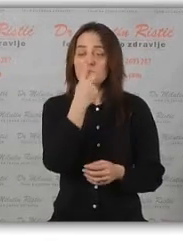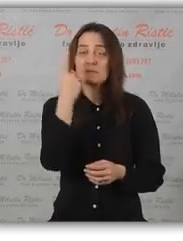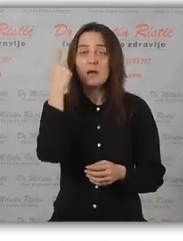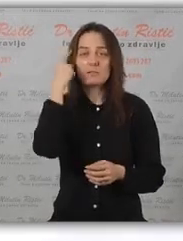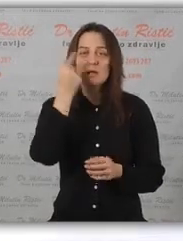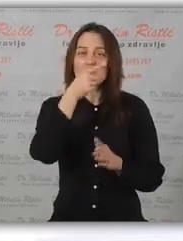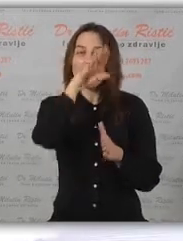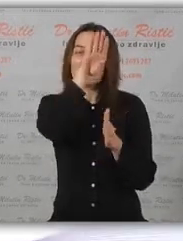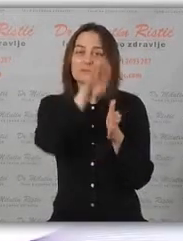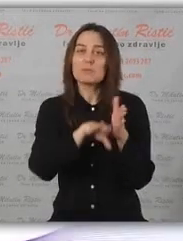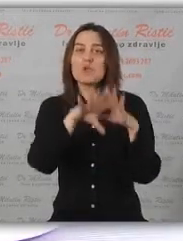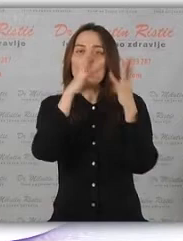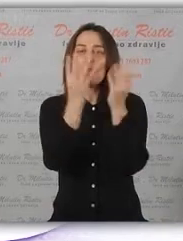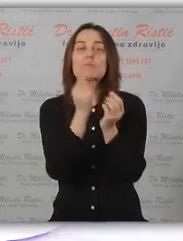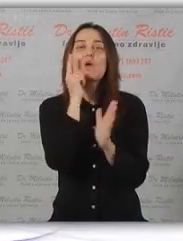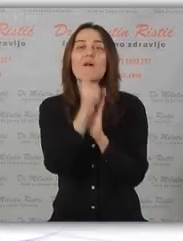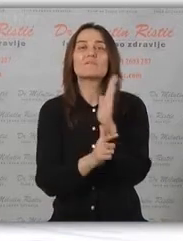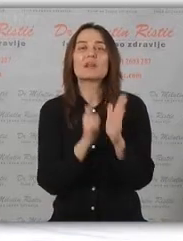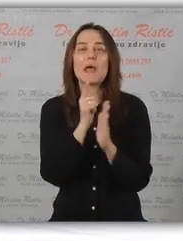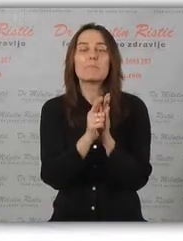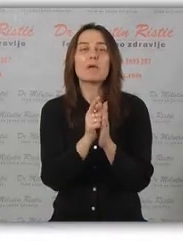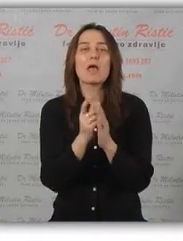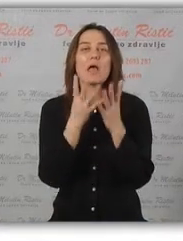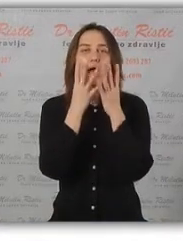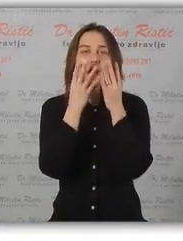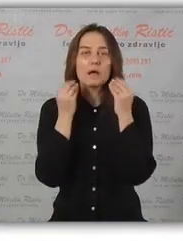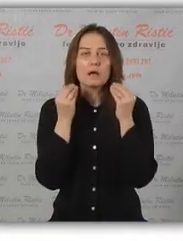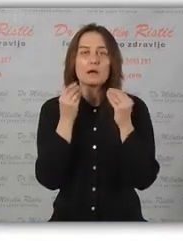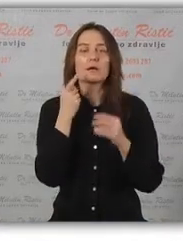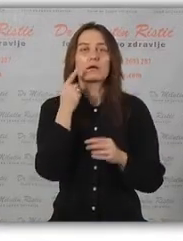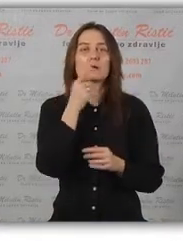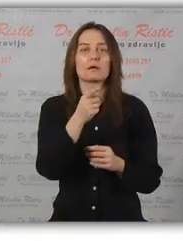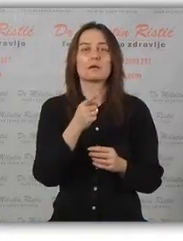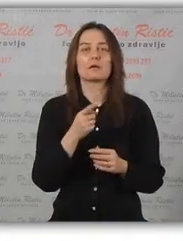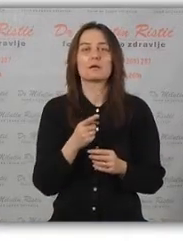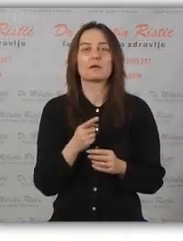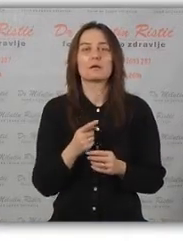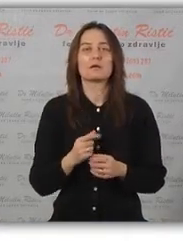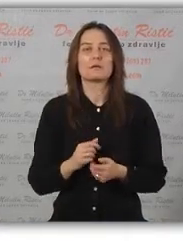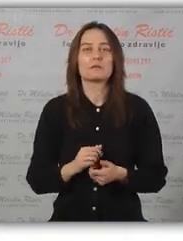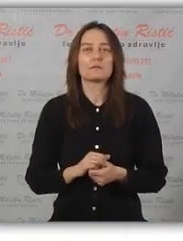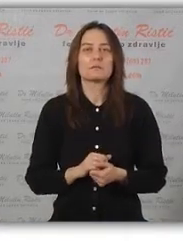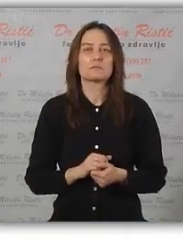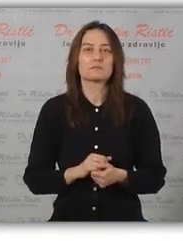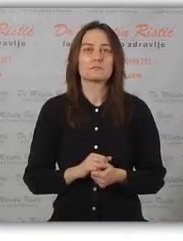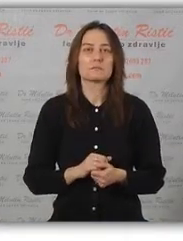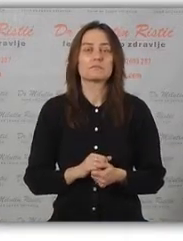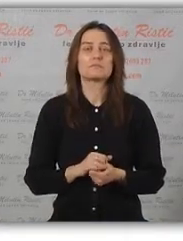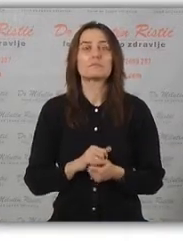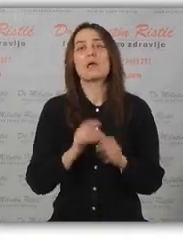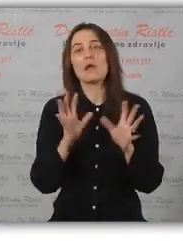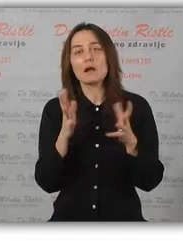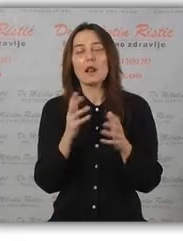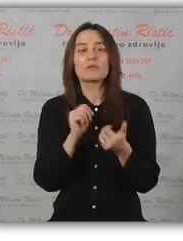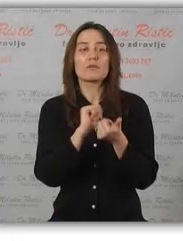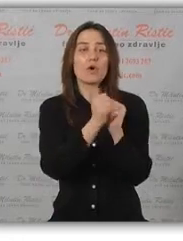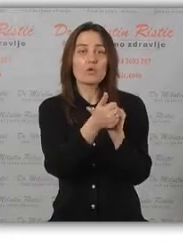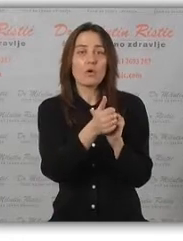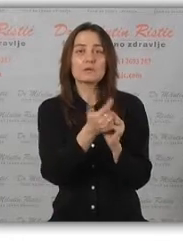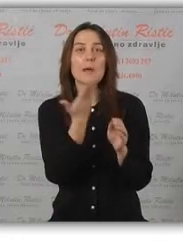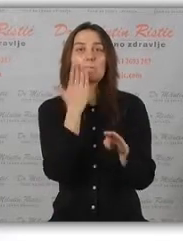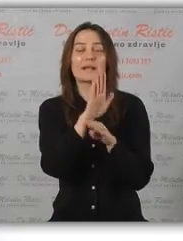da se na taj način smanjuje ukupno vreme dejstva anestezije, odnosno smanjuje se efekat anestetičkog dejstva.